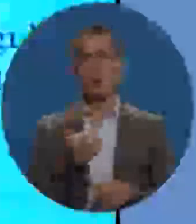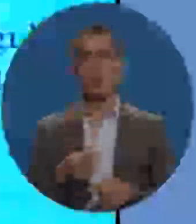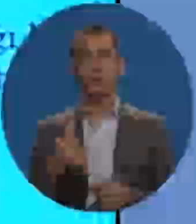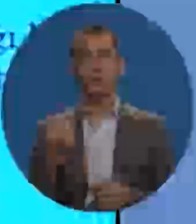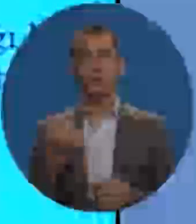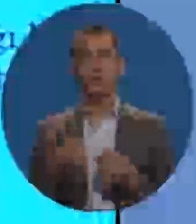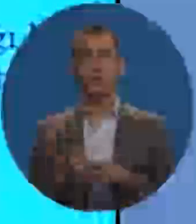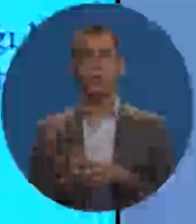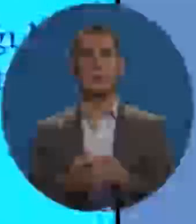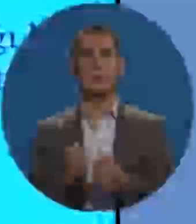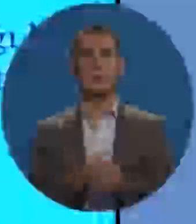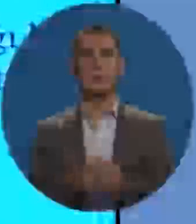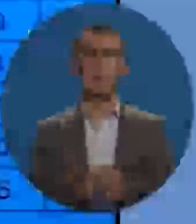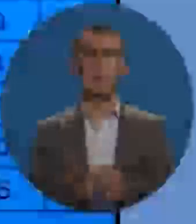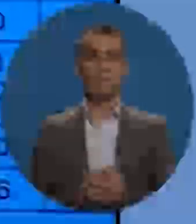Бірінші мысал.